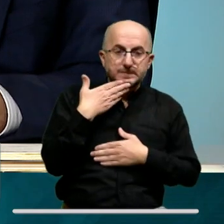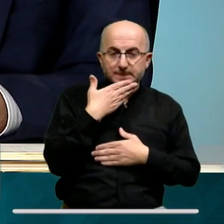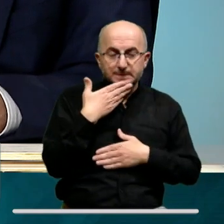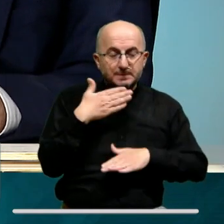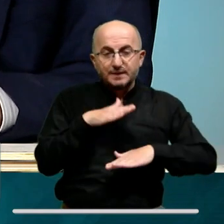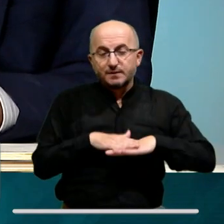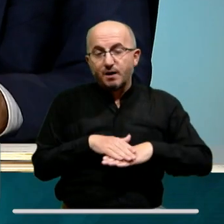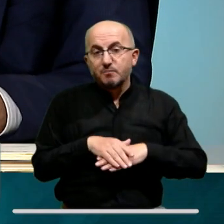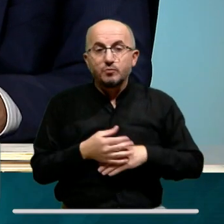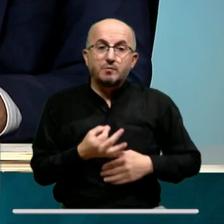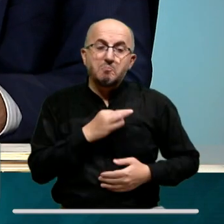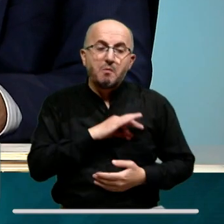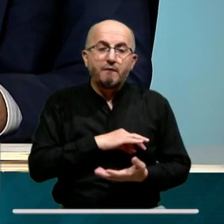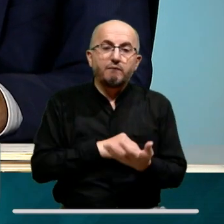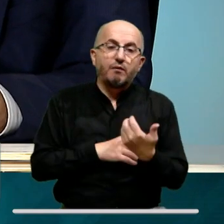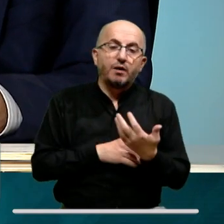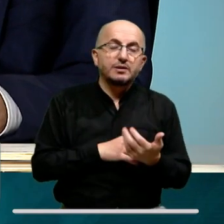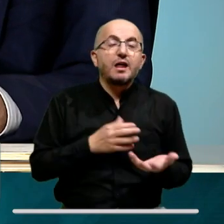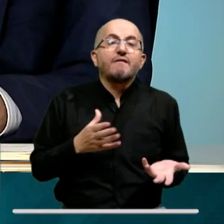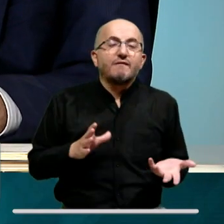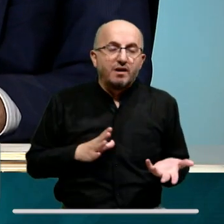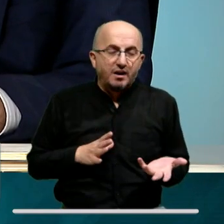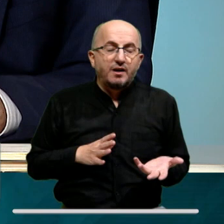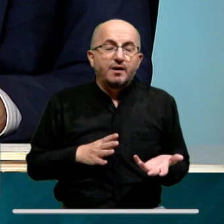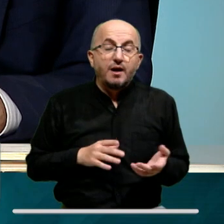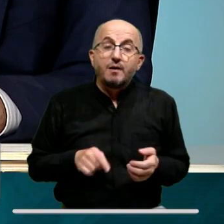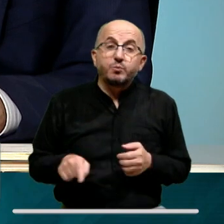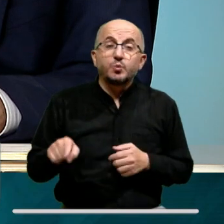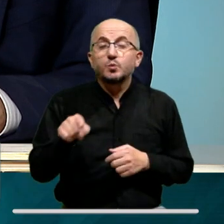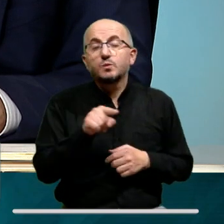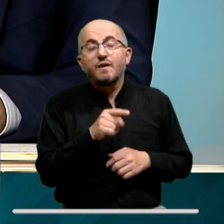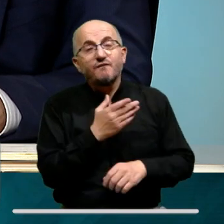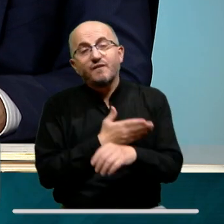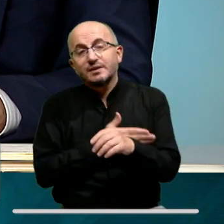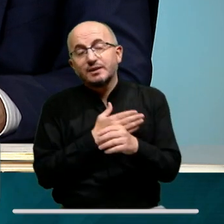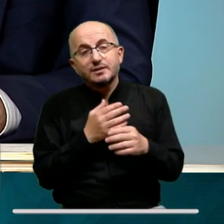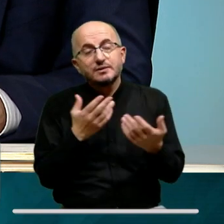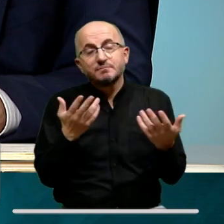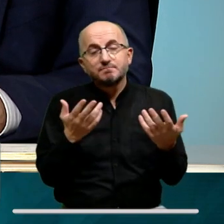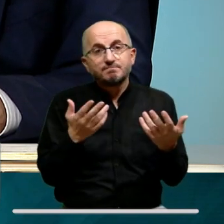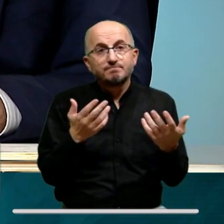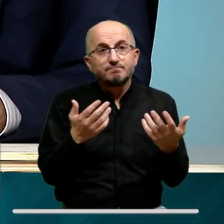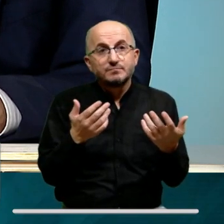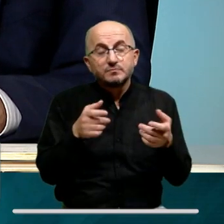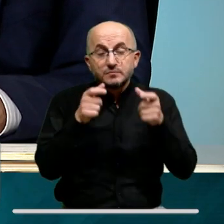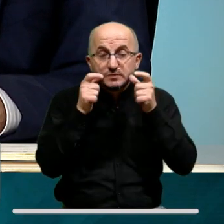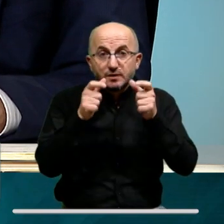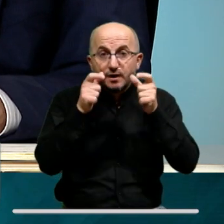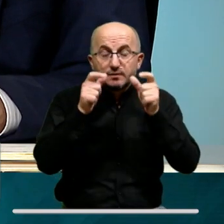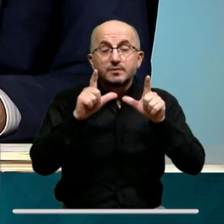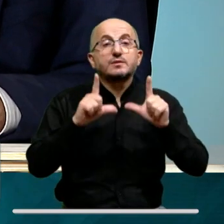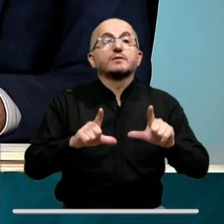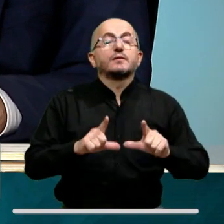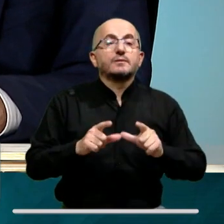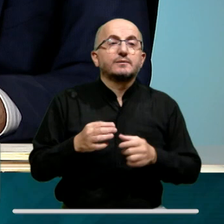yapan veya burada nemalananlar var. Bunları da vatandaşımızın mesela dikkat etmesi